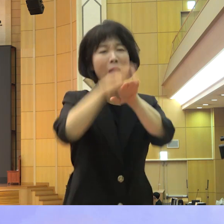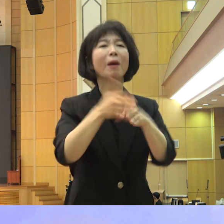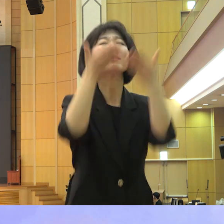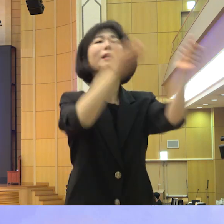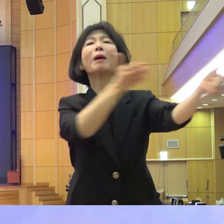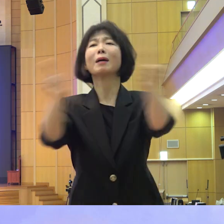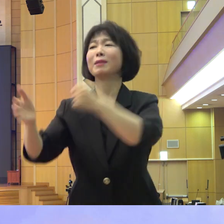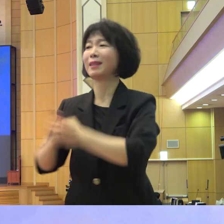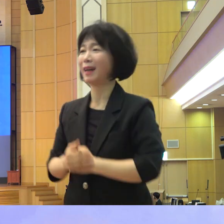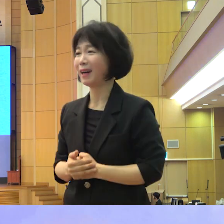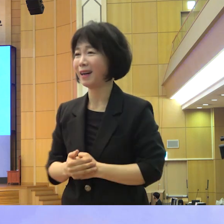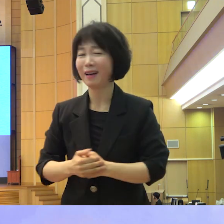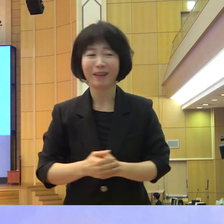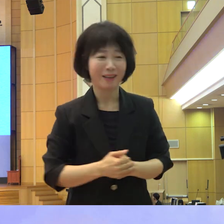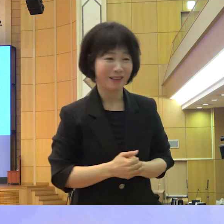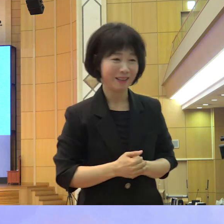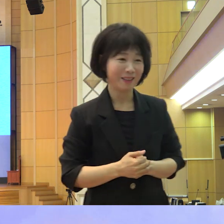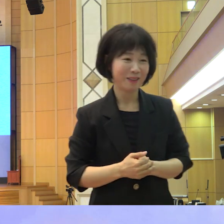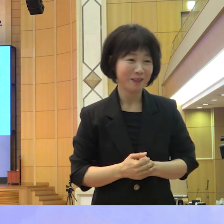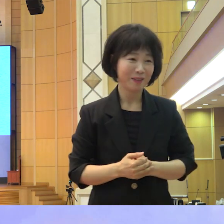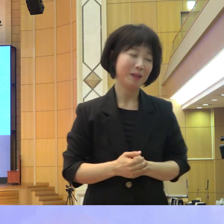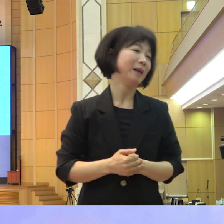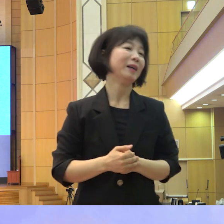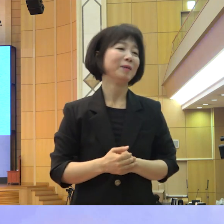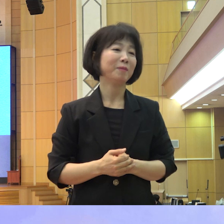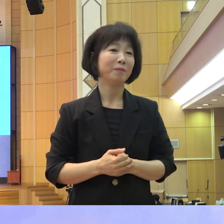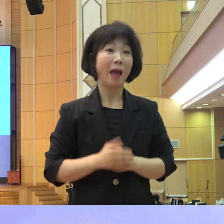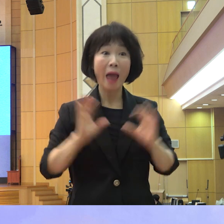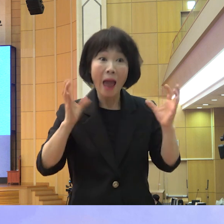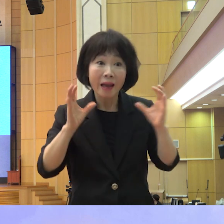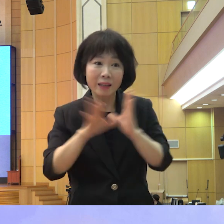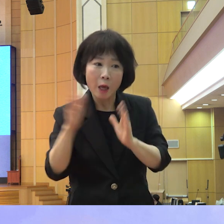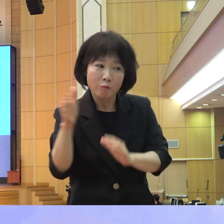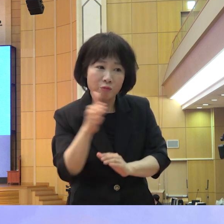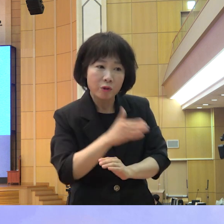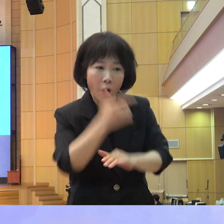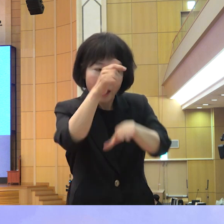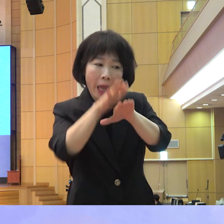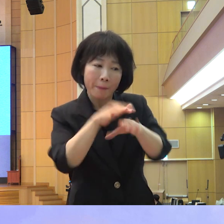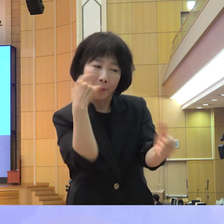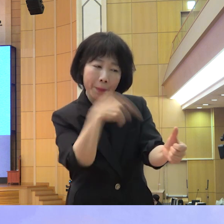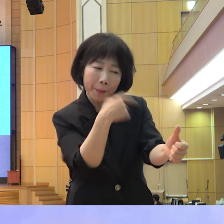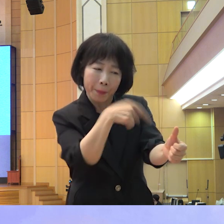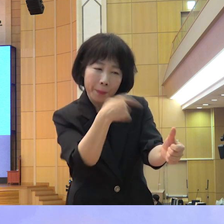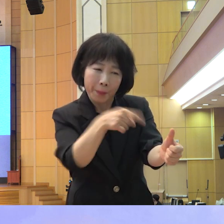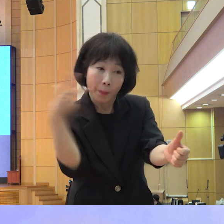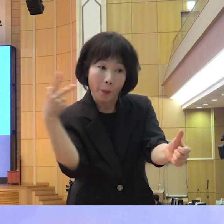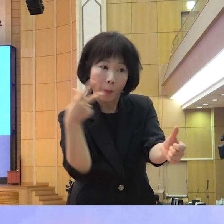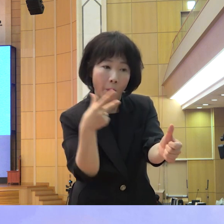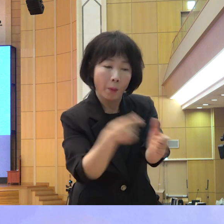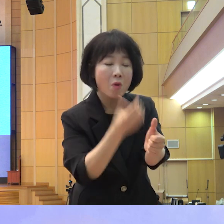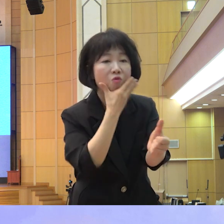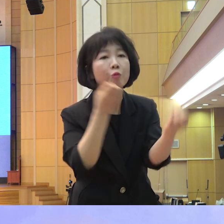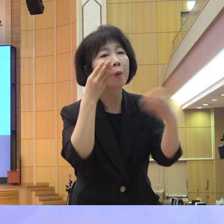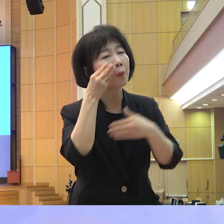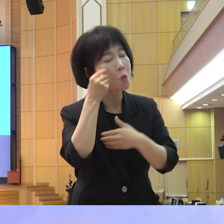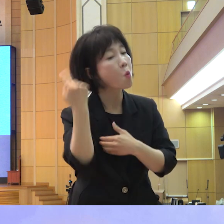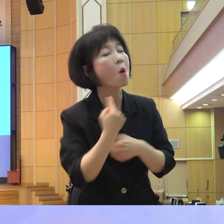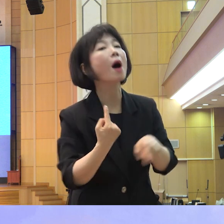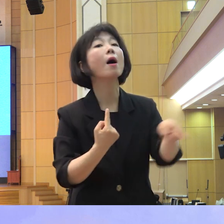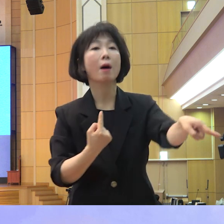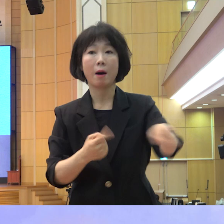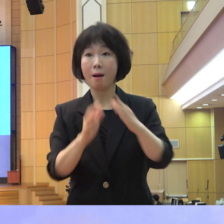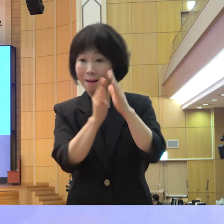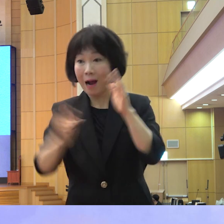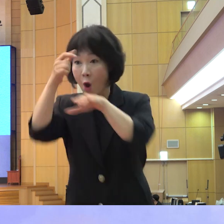참 아름다운 가정이에요. 이게 확실히 어렸을 때부터 우리 시완이 시윤이가 가정 예배를 이렇게